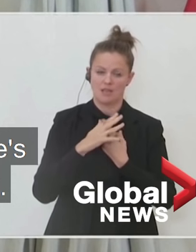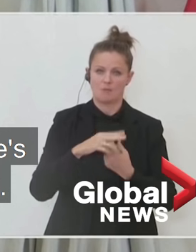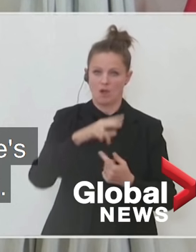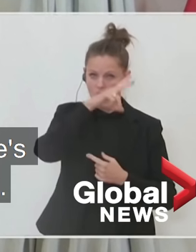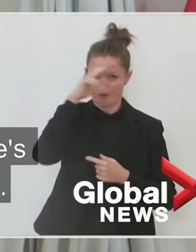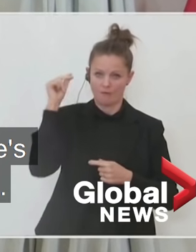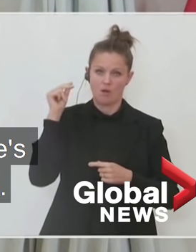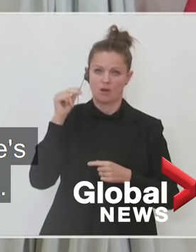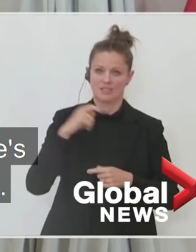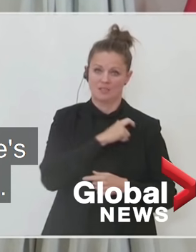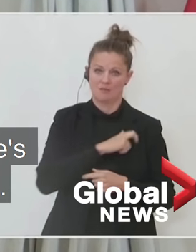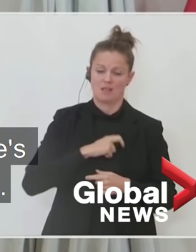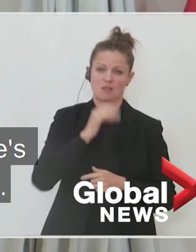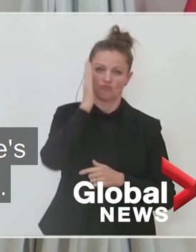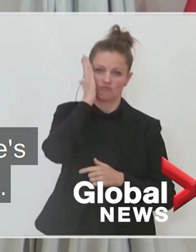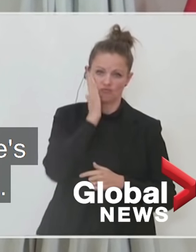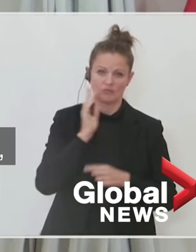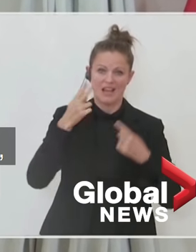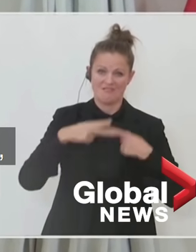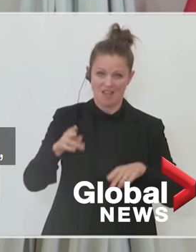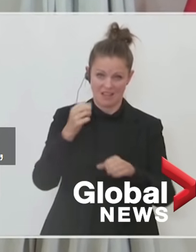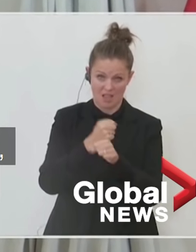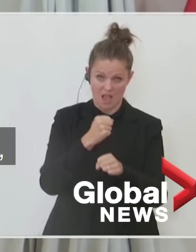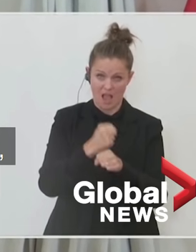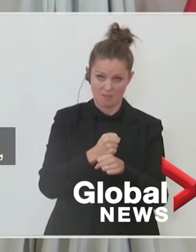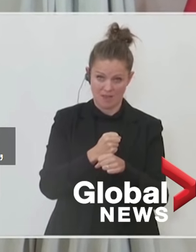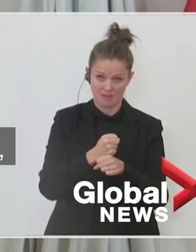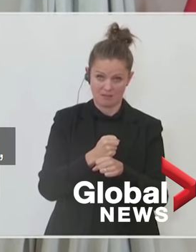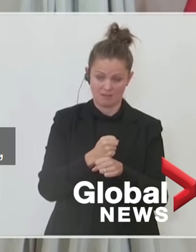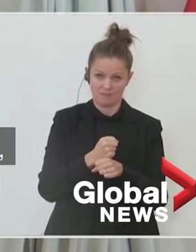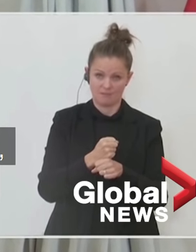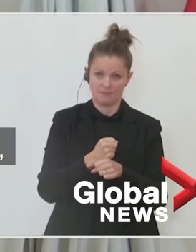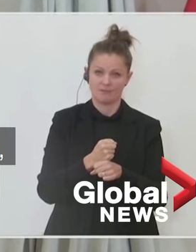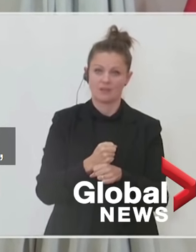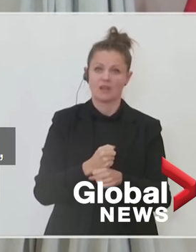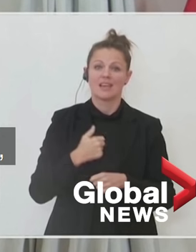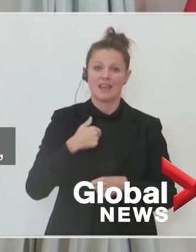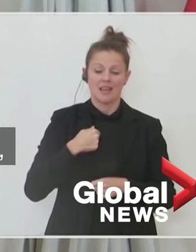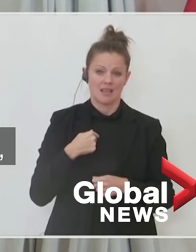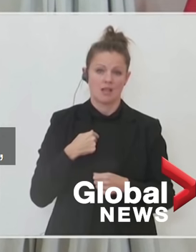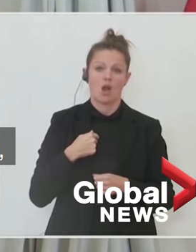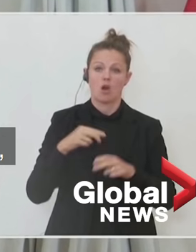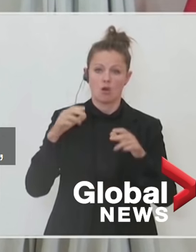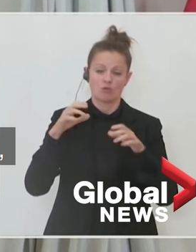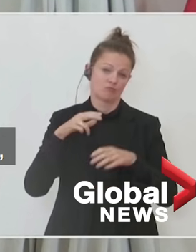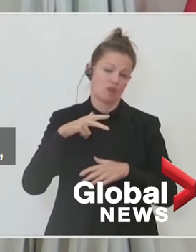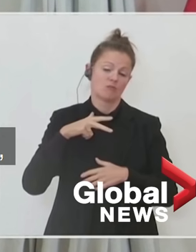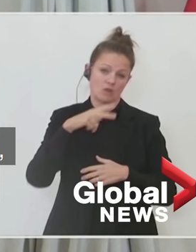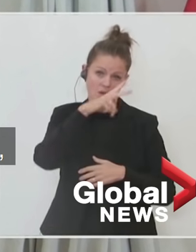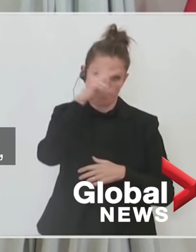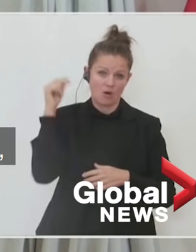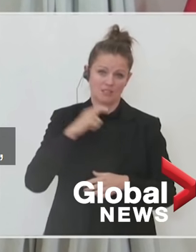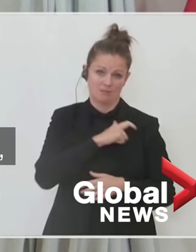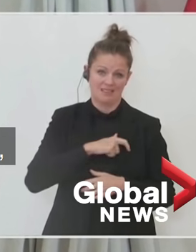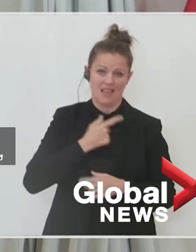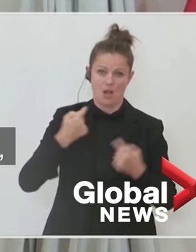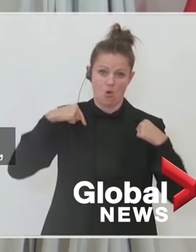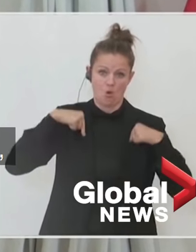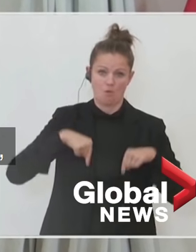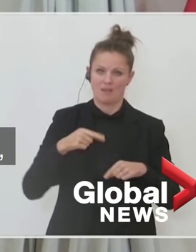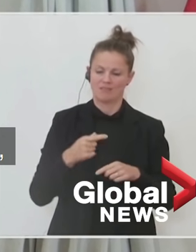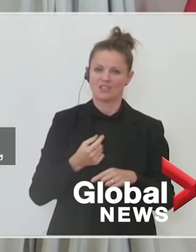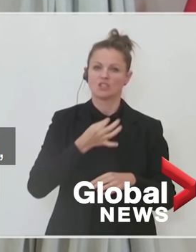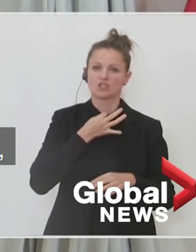die Arbeit unbedingt fortzusetzen. Und ich habe als Obmann der Volkspartei, wir sind die stimmenstärkste Partei,